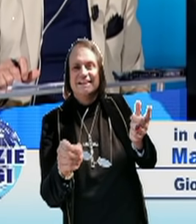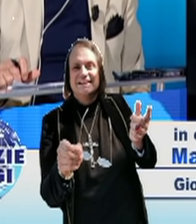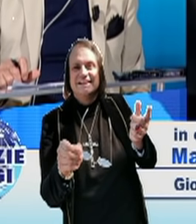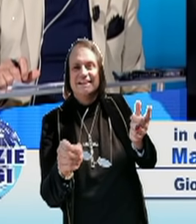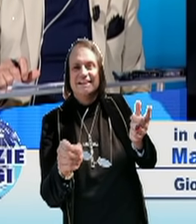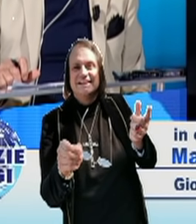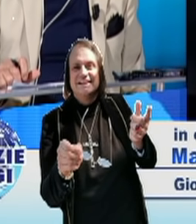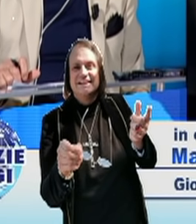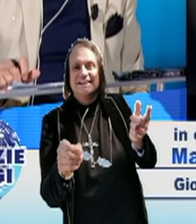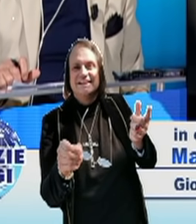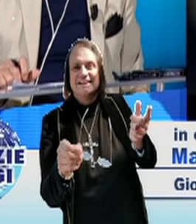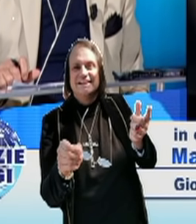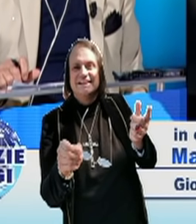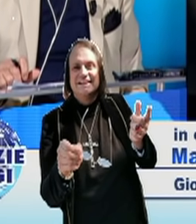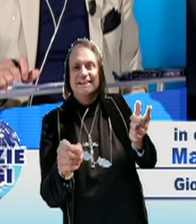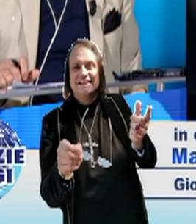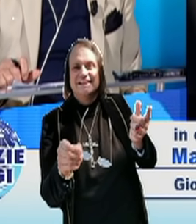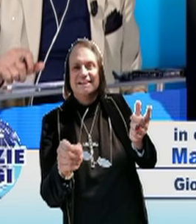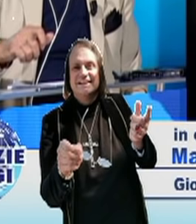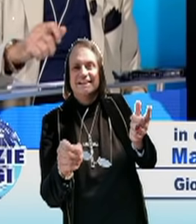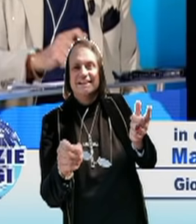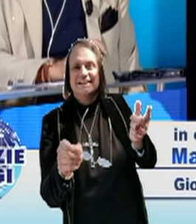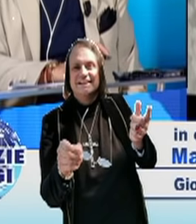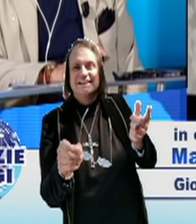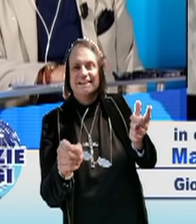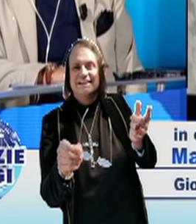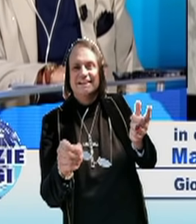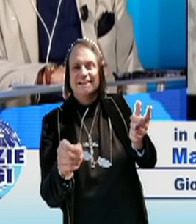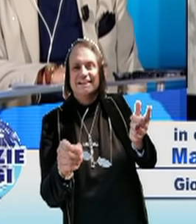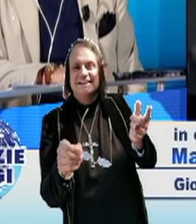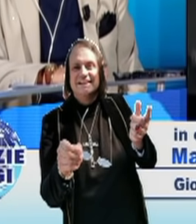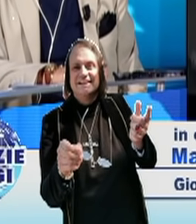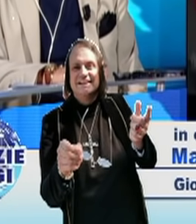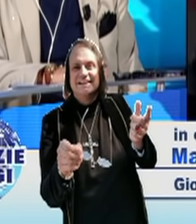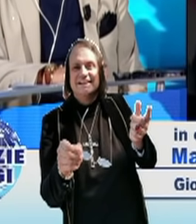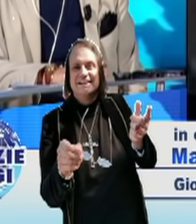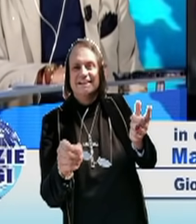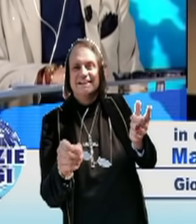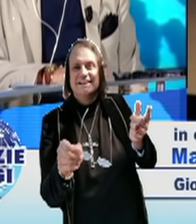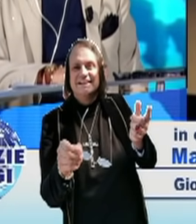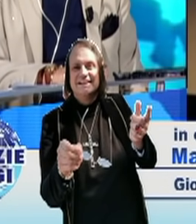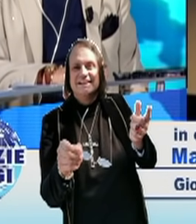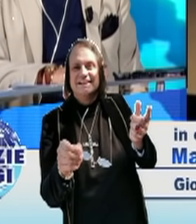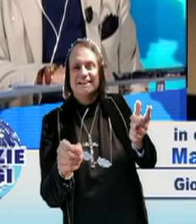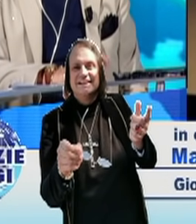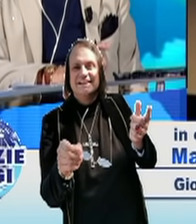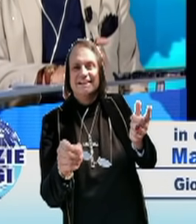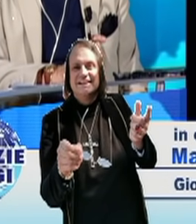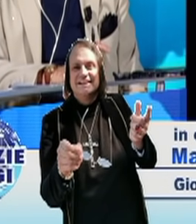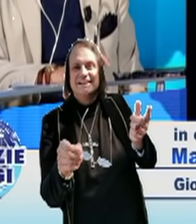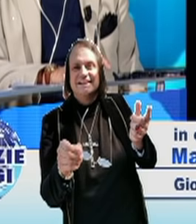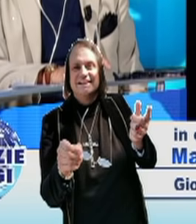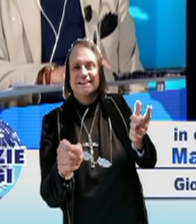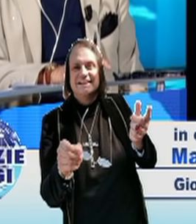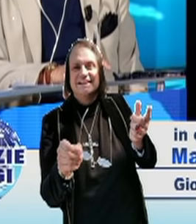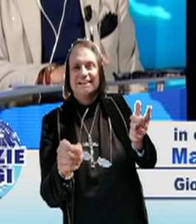praticamente su uno specchio, su una finestra, il video che aveva fatto, appare la figura di un lupo bianco. È una cosa incredibile, io